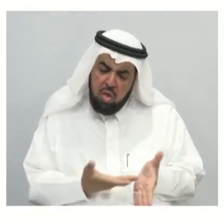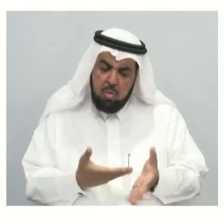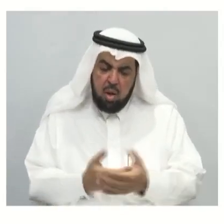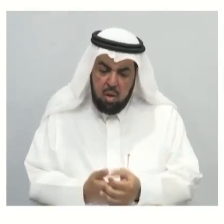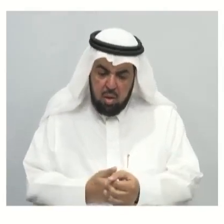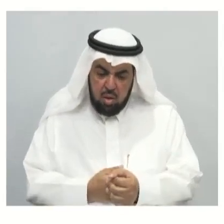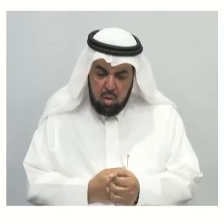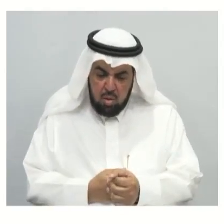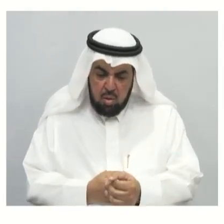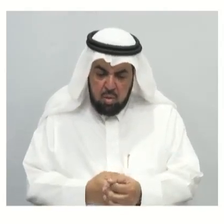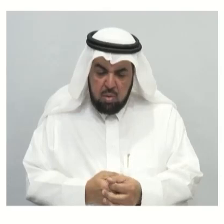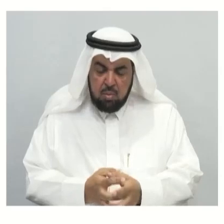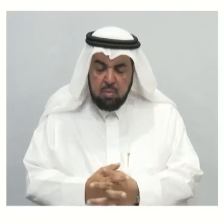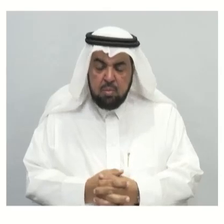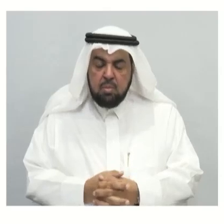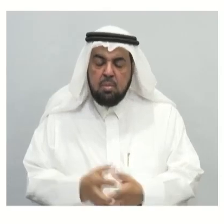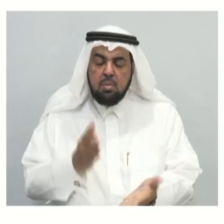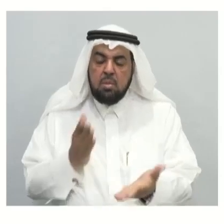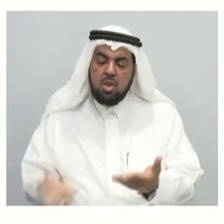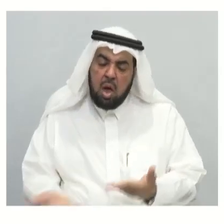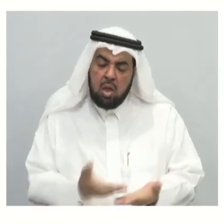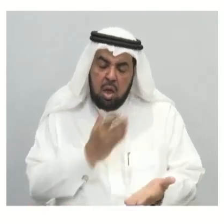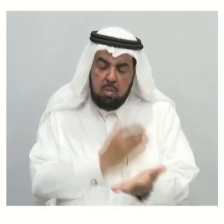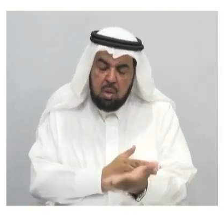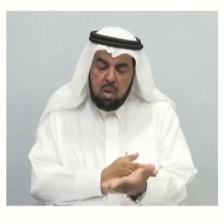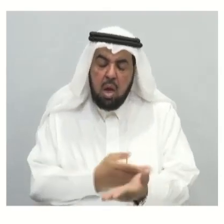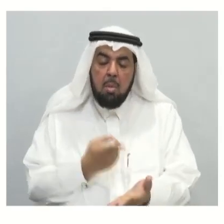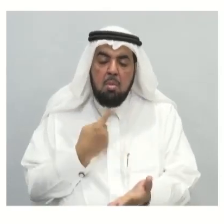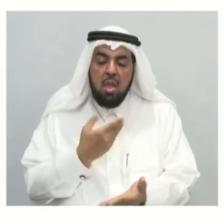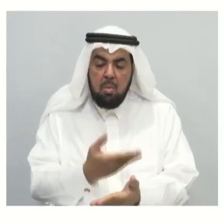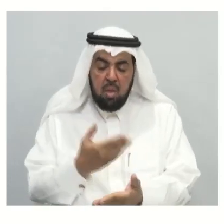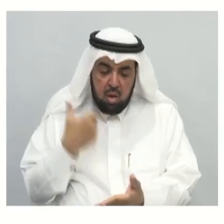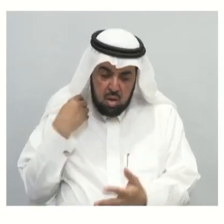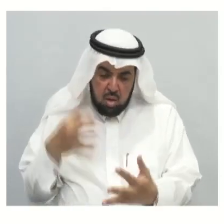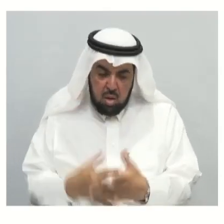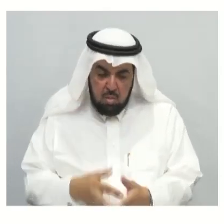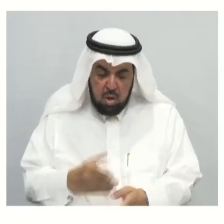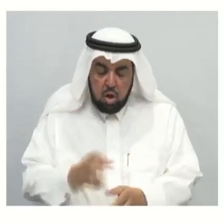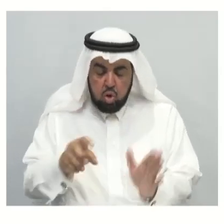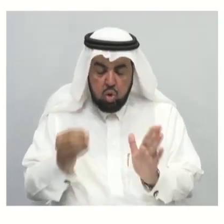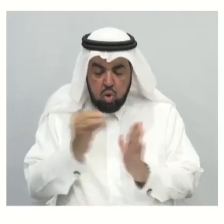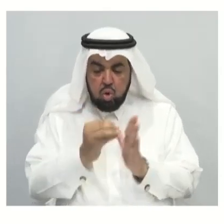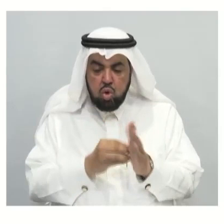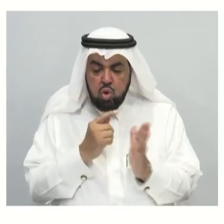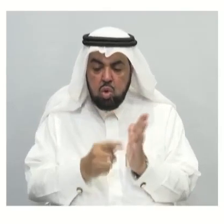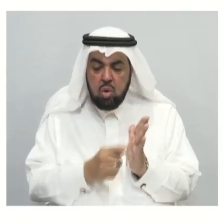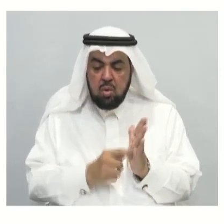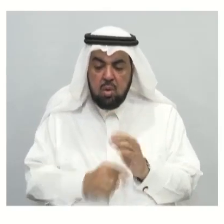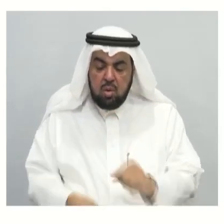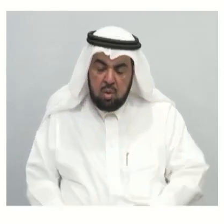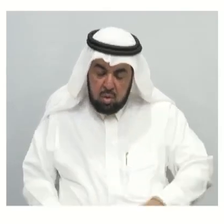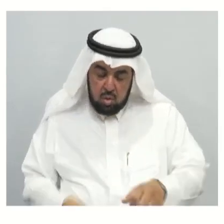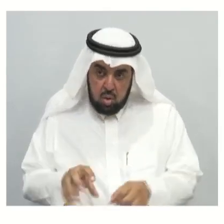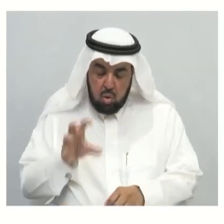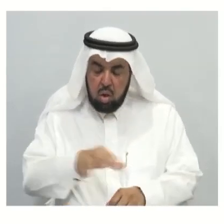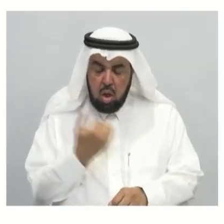وهي العضويه بالانضمام تكون بتقديم طلب بذلك بعد توافر عده شروط منها ان تكون الد